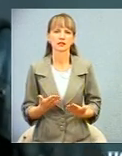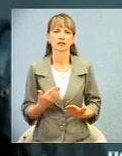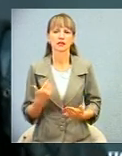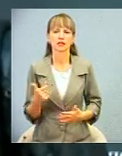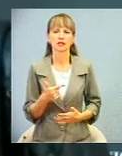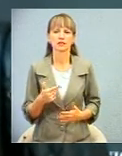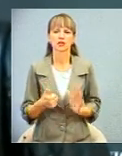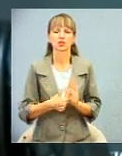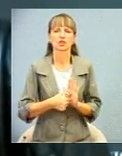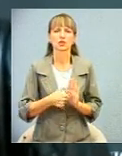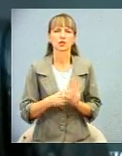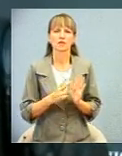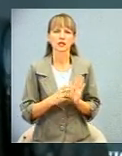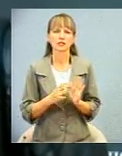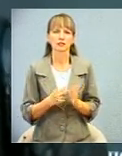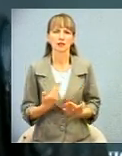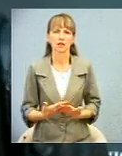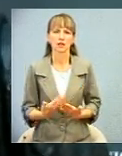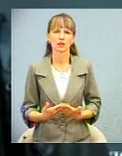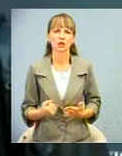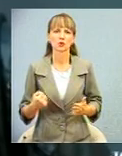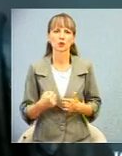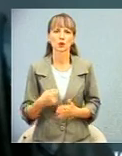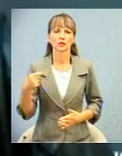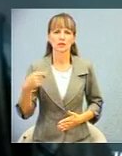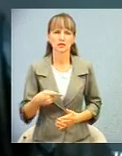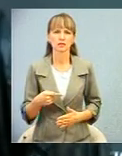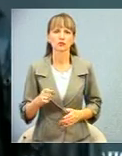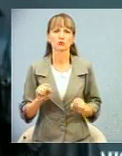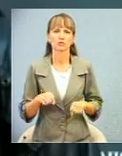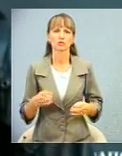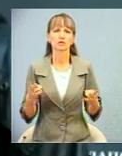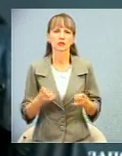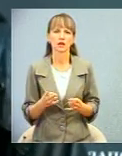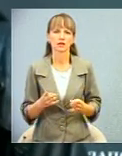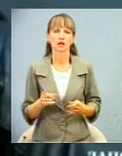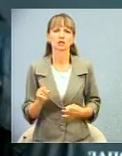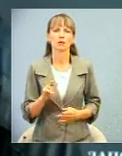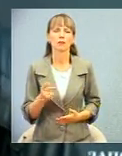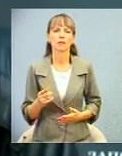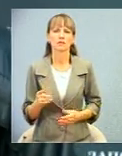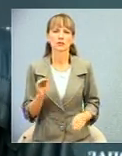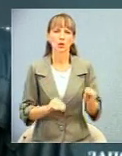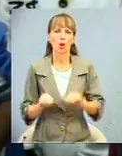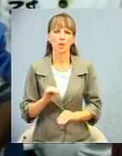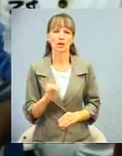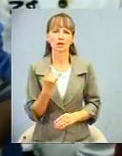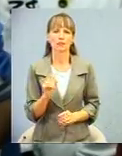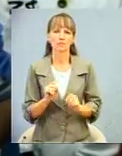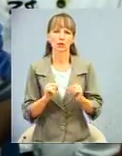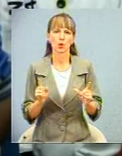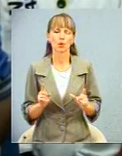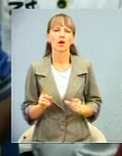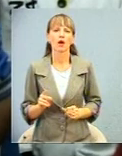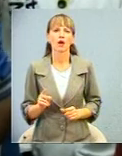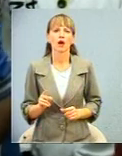может 600-800, где-то так, до 1000, может, надо, чтобы собрать ребенка в школу. Звести кінці